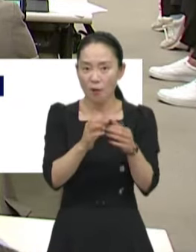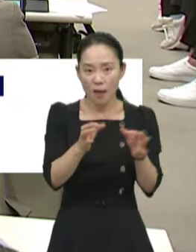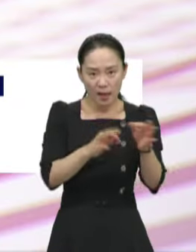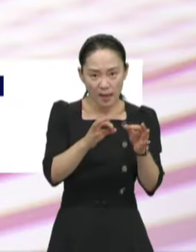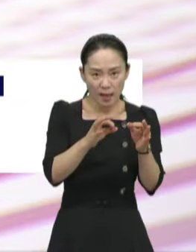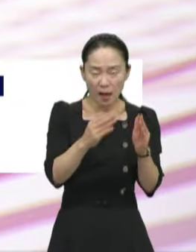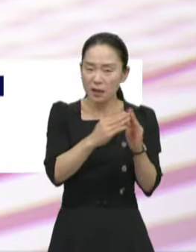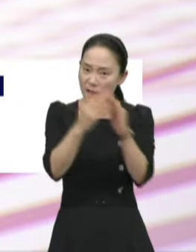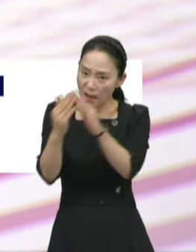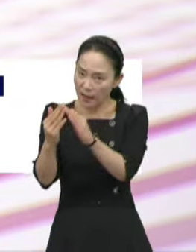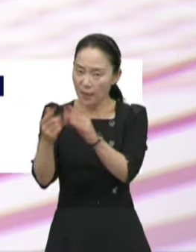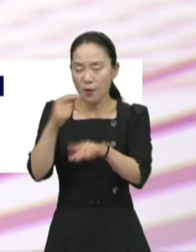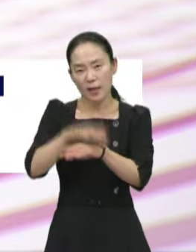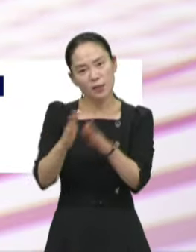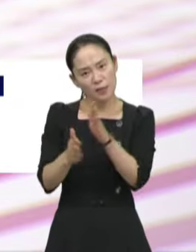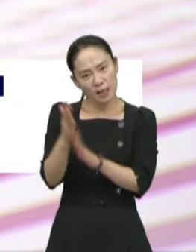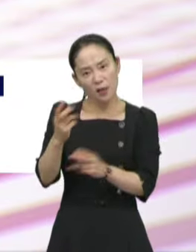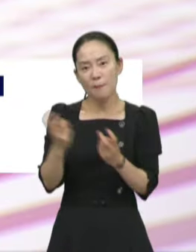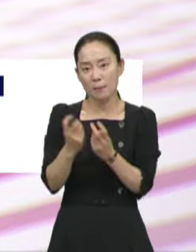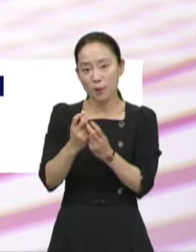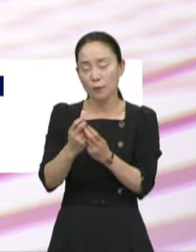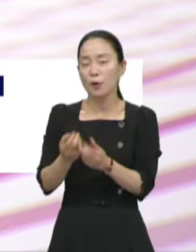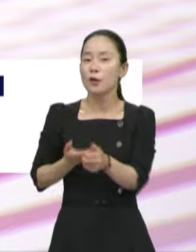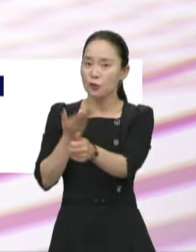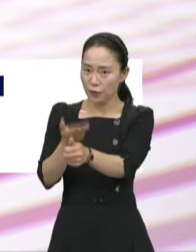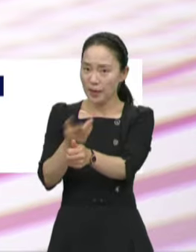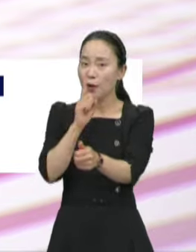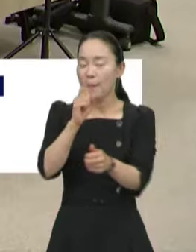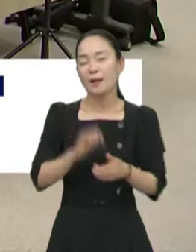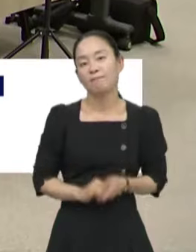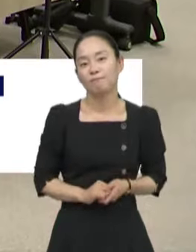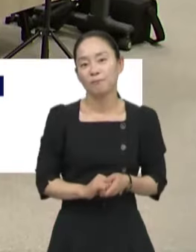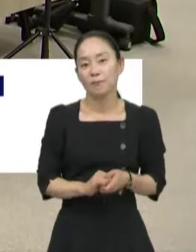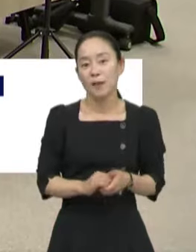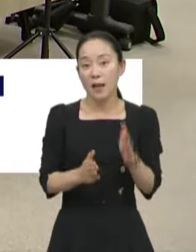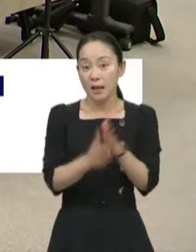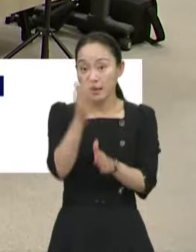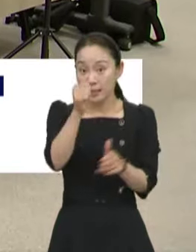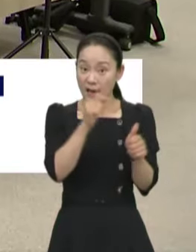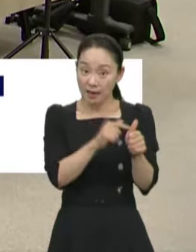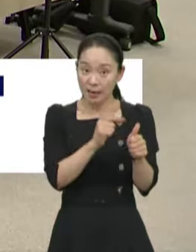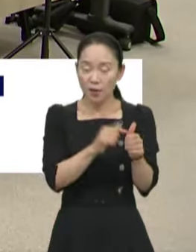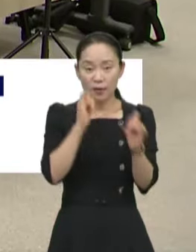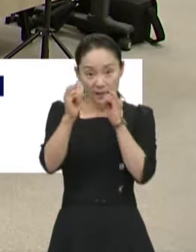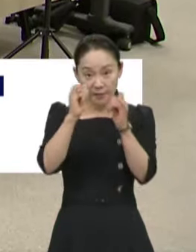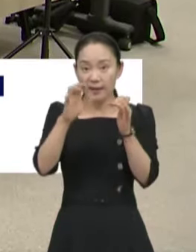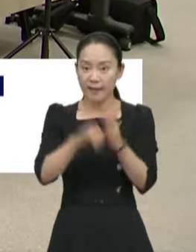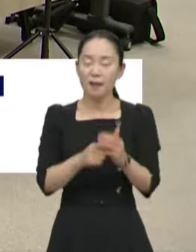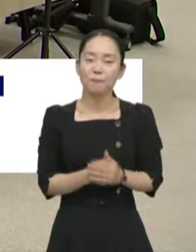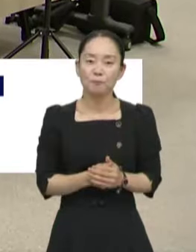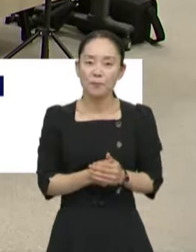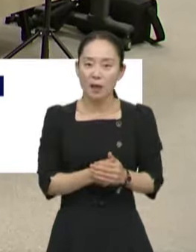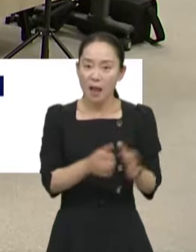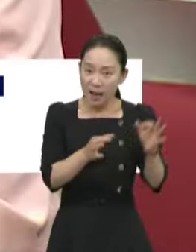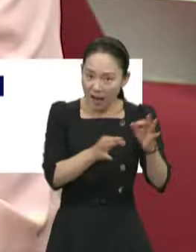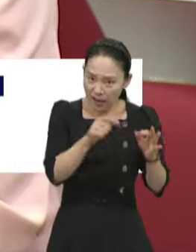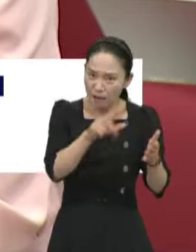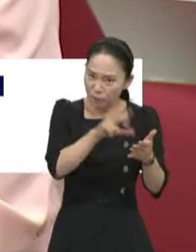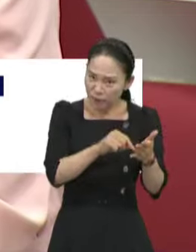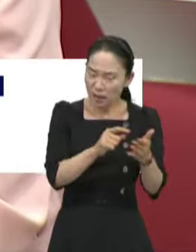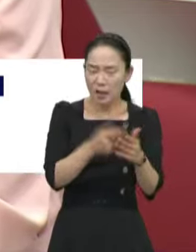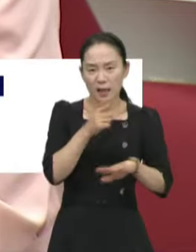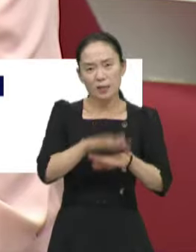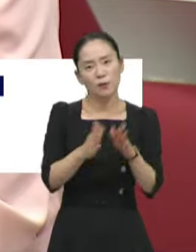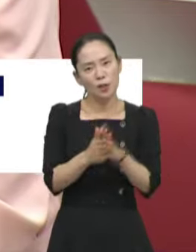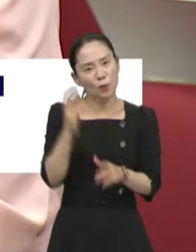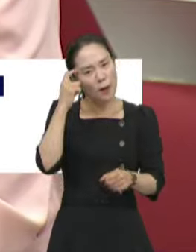되면 대전시에서 대안을 제시하겠다고 밝혔습니다. 이 시장은 오늘 열린 기자 브리핑에서 성심당 문제